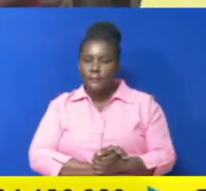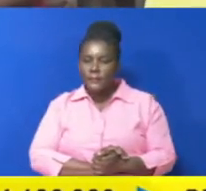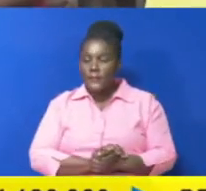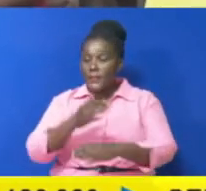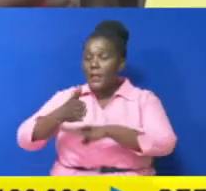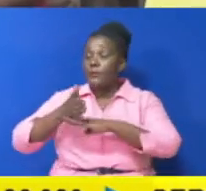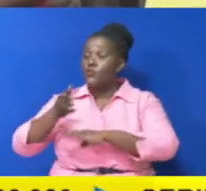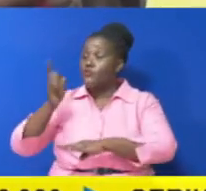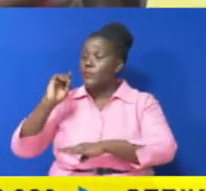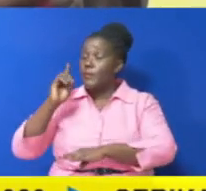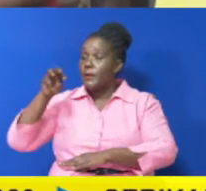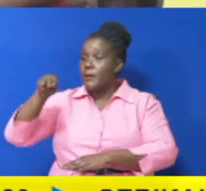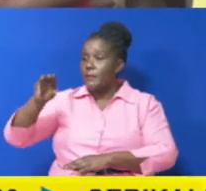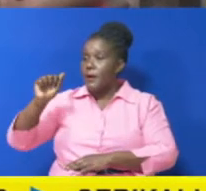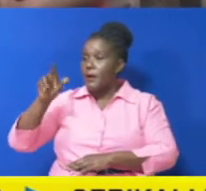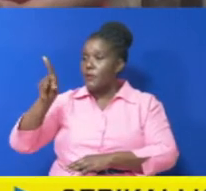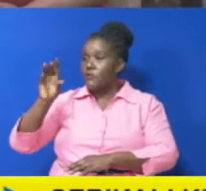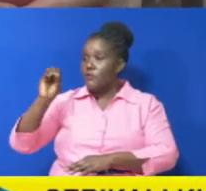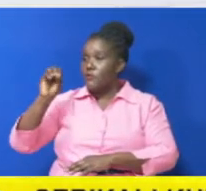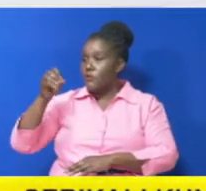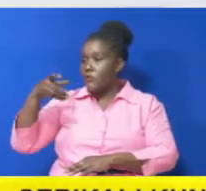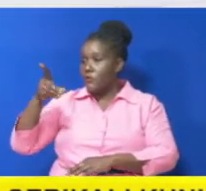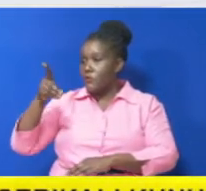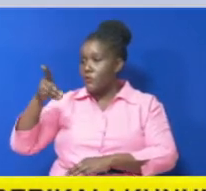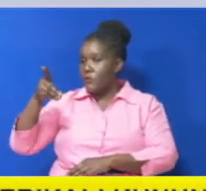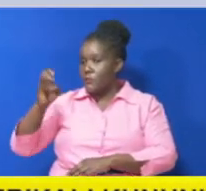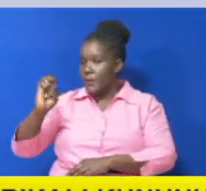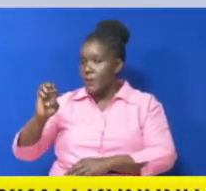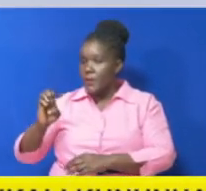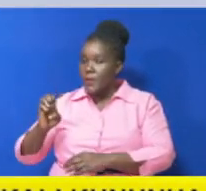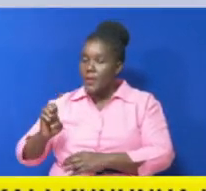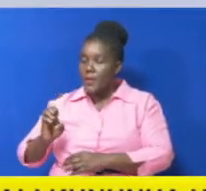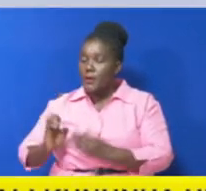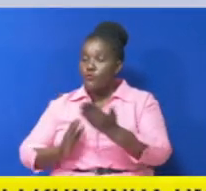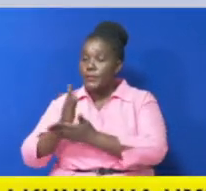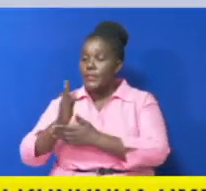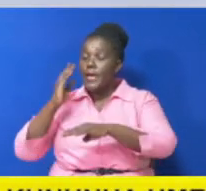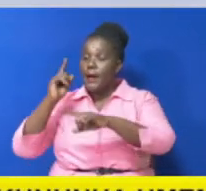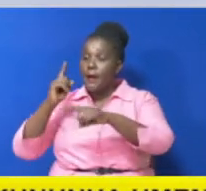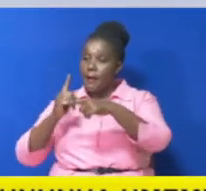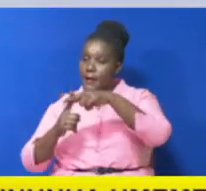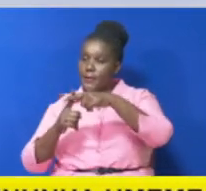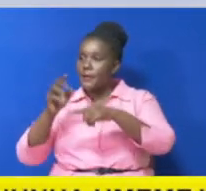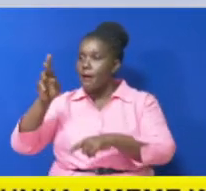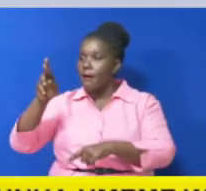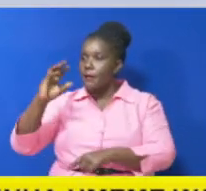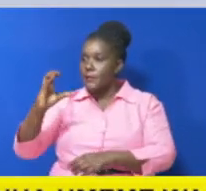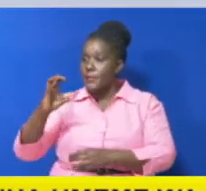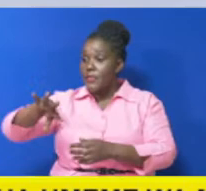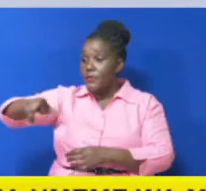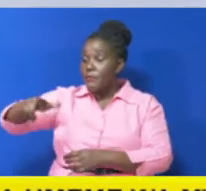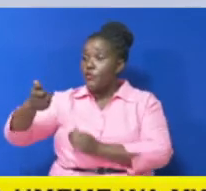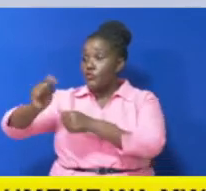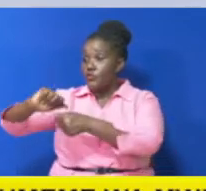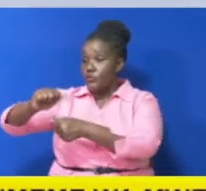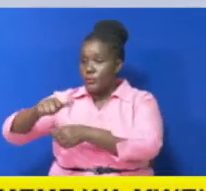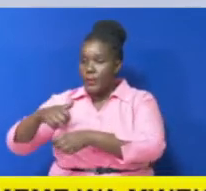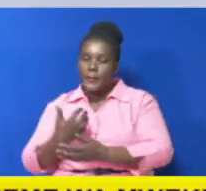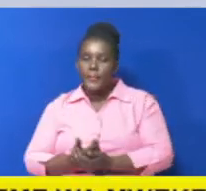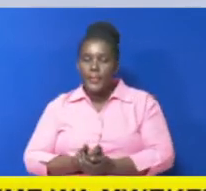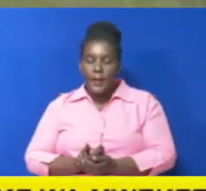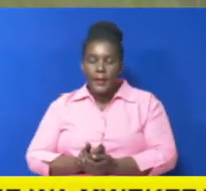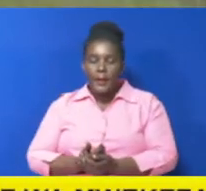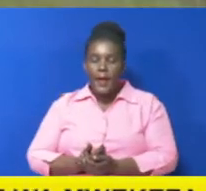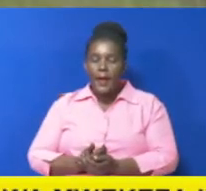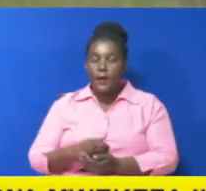ya Madope inayomilikiwa na Kanisa Katoliki Jimbo la Njombe pamoja na ubia wa jumuiya ya watumia umeme na halmashauri